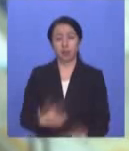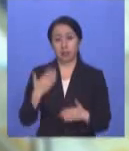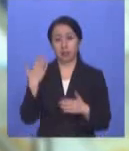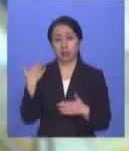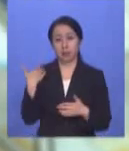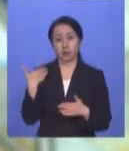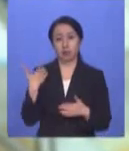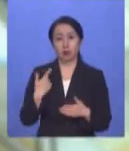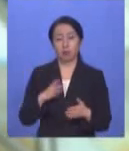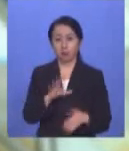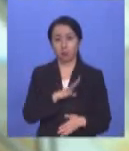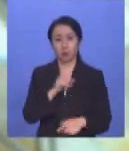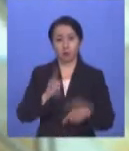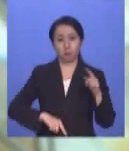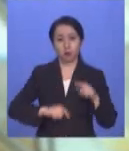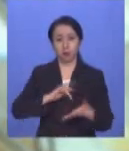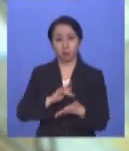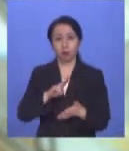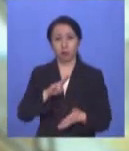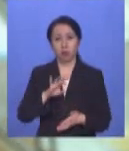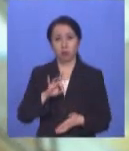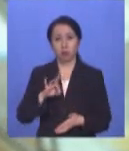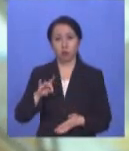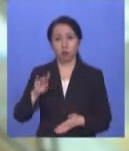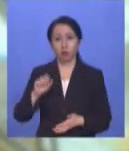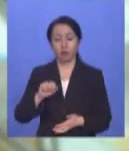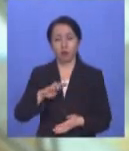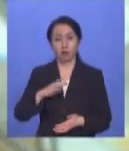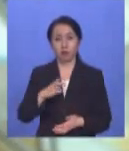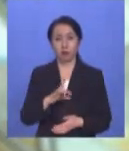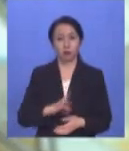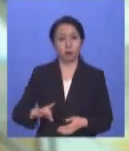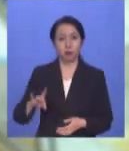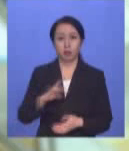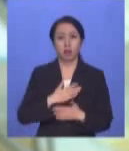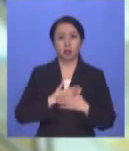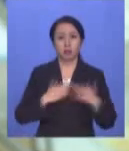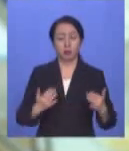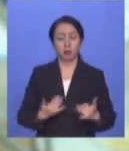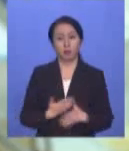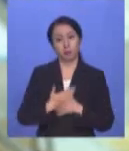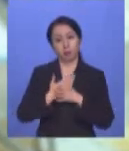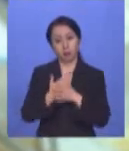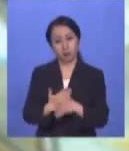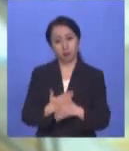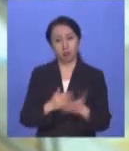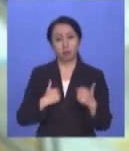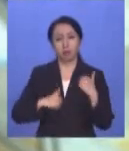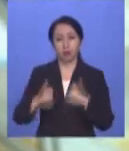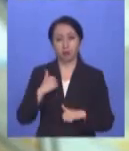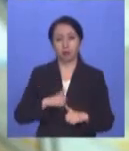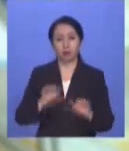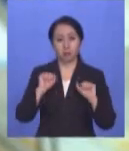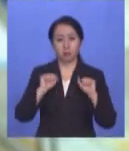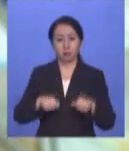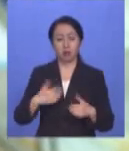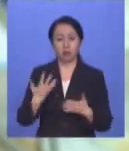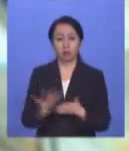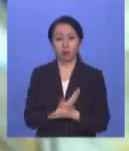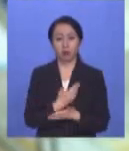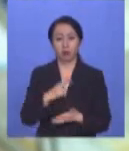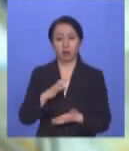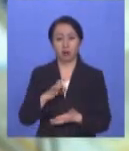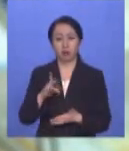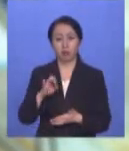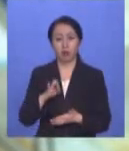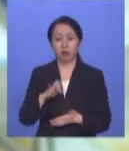Недавно мы побывали в родном городе Ильяса Жансугурова в Талдыкоргане. С большой поддержкой нашего преподавателя мы смогли получить